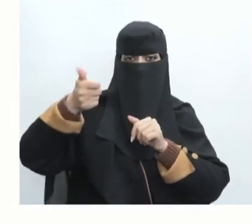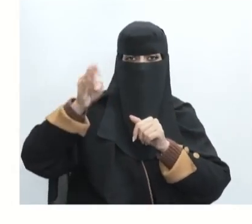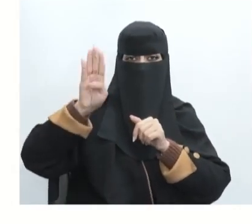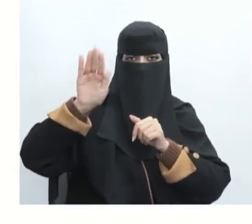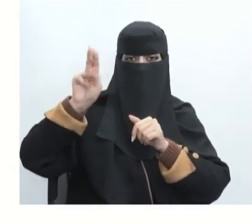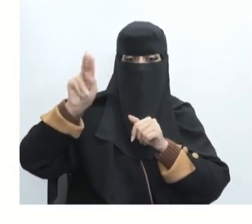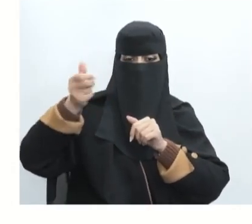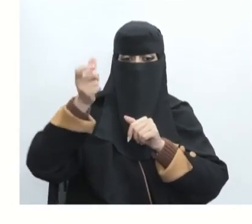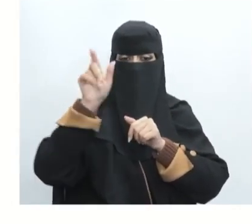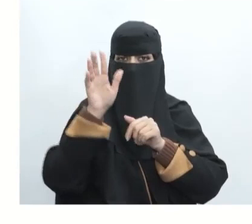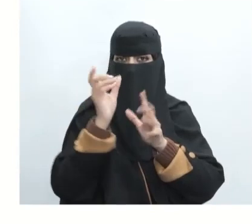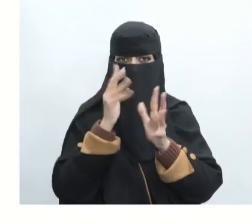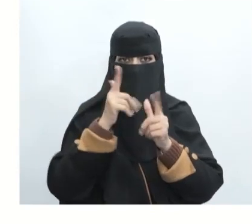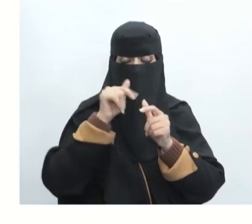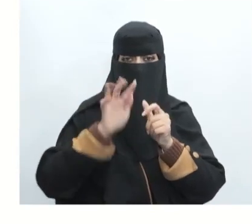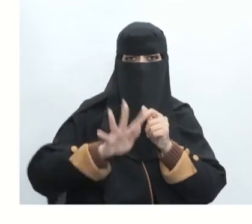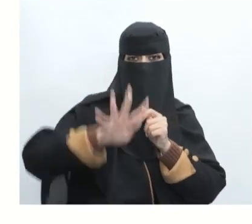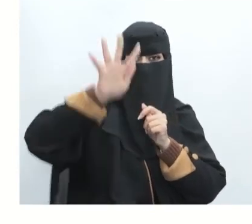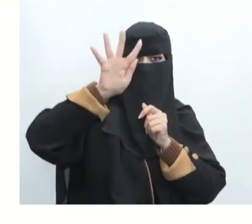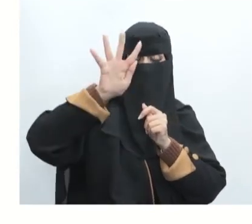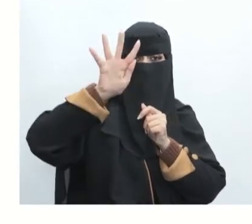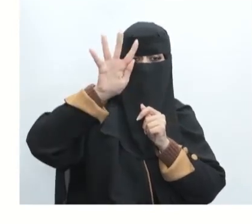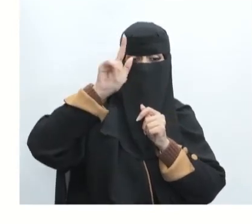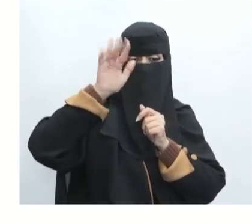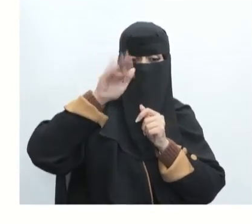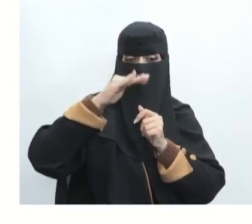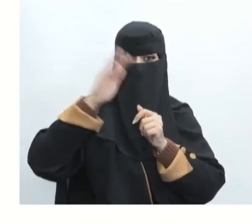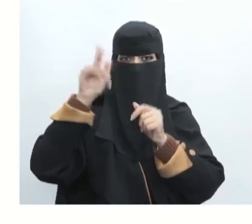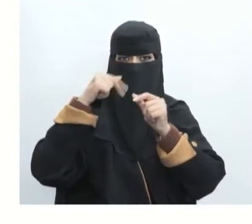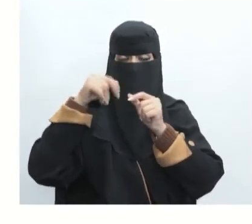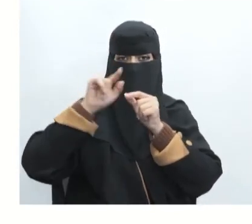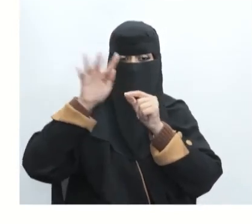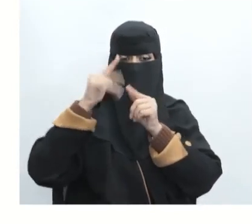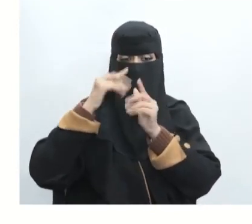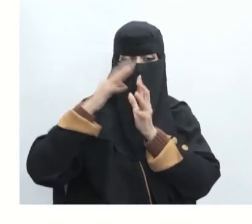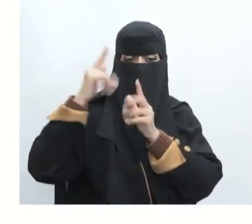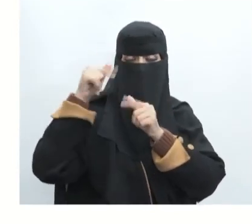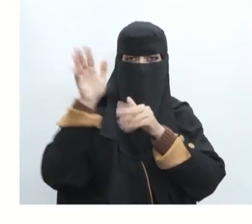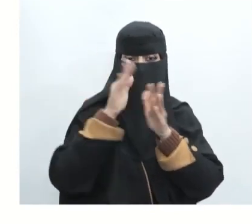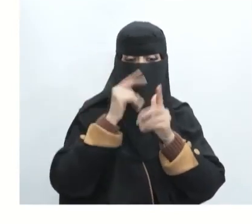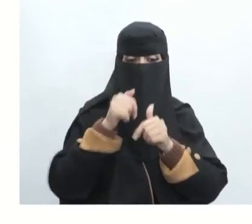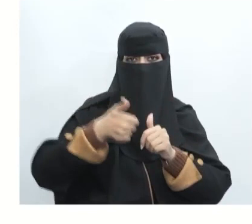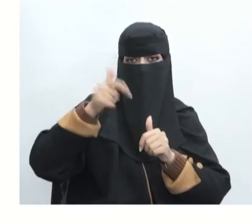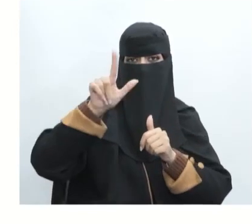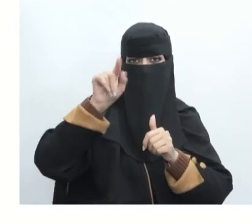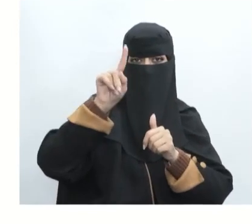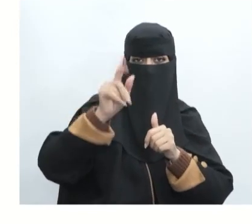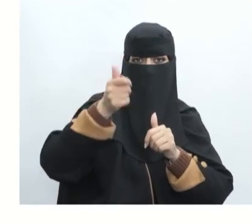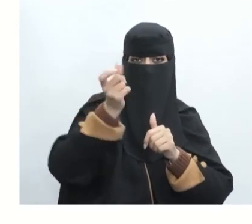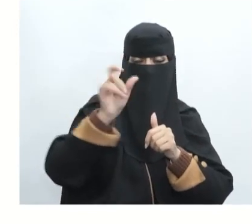ممتازين يلاحظها الى الشمال من افغانستان البانيا ابنائي وبنات الطلاب